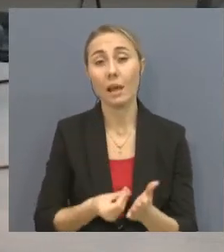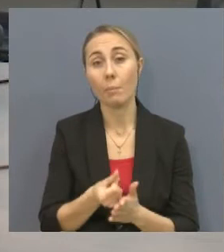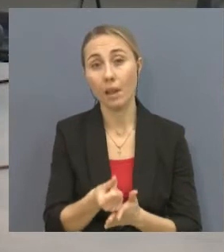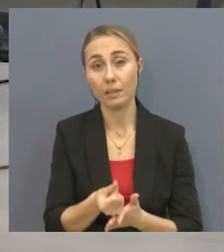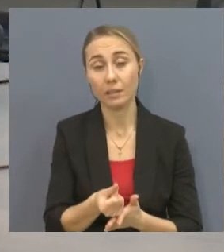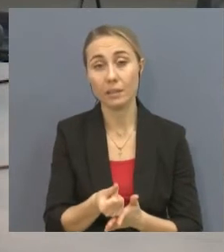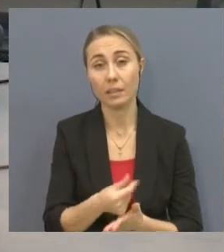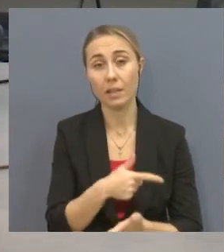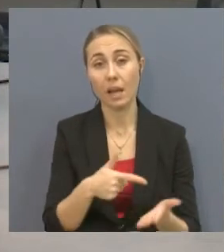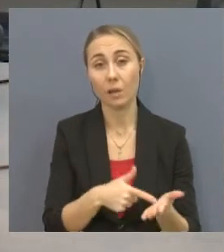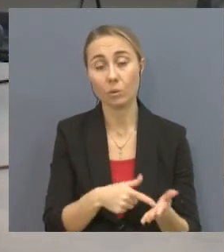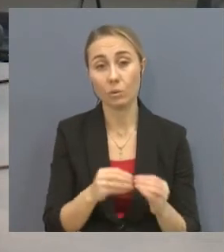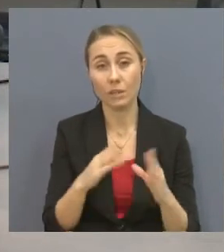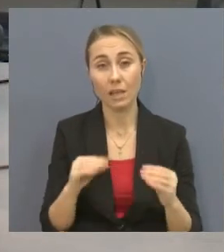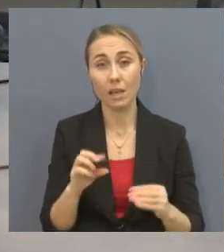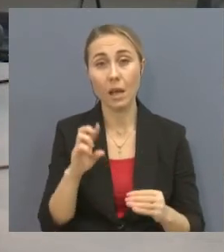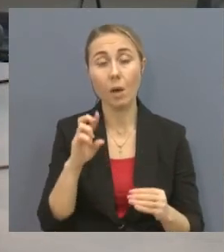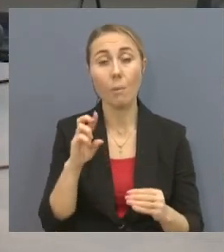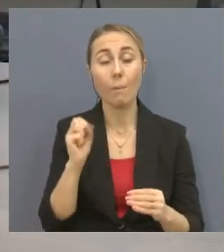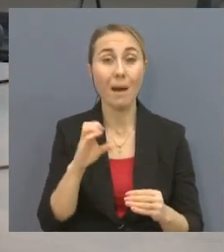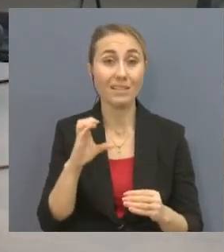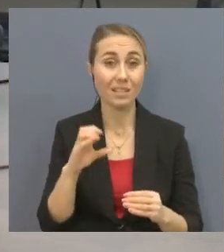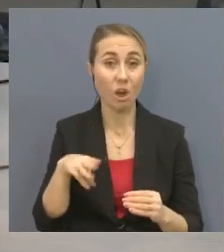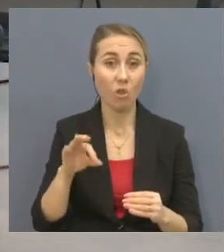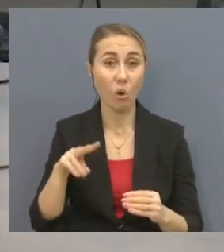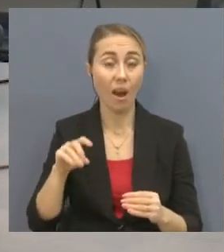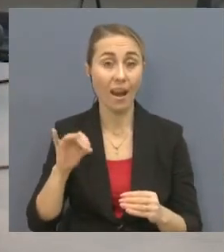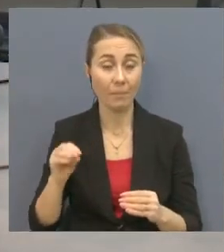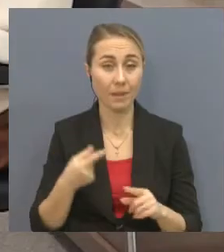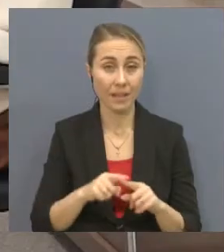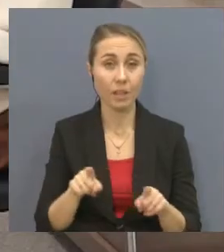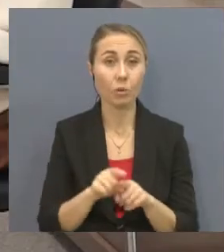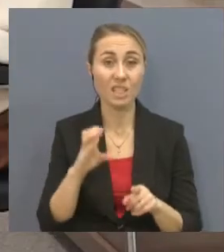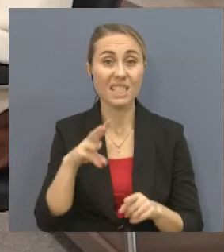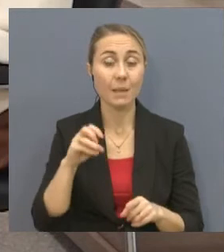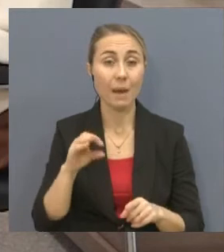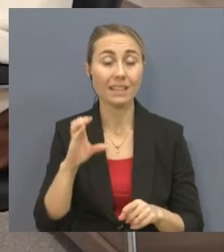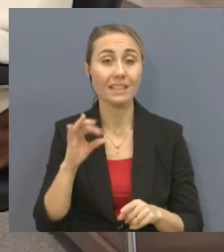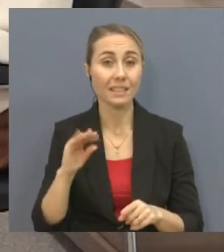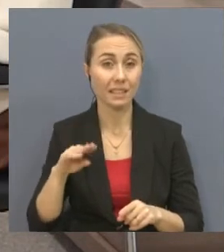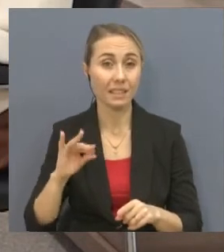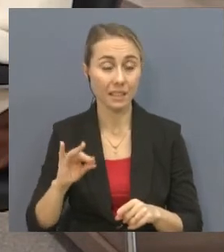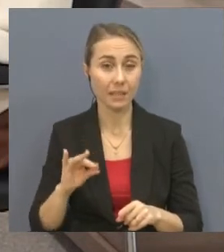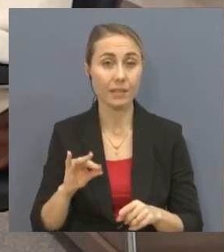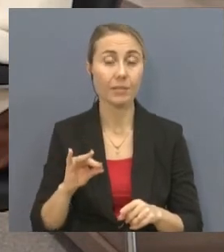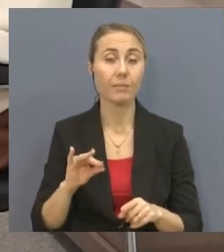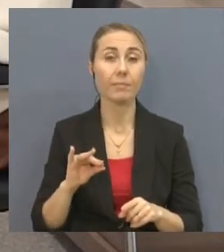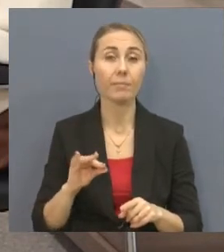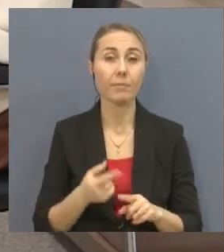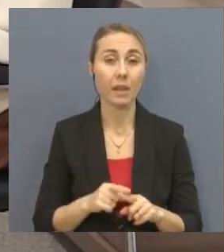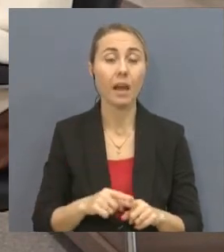городского транспорта павшего сталин да это тоже элементы smart city как она скажем так